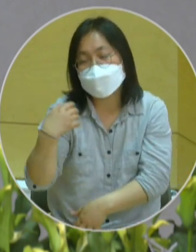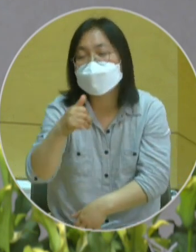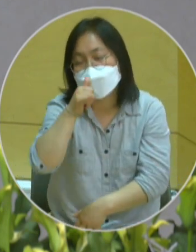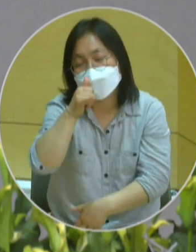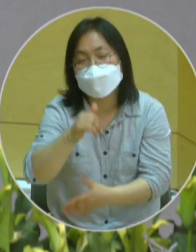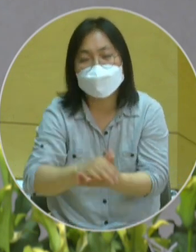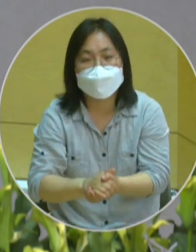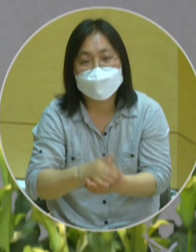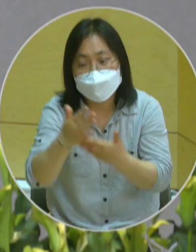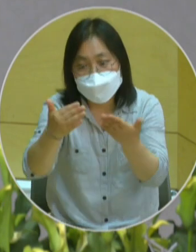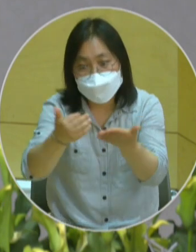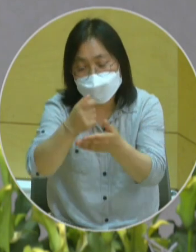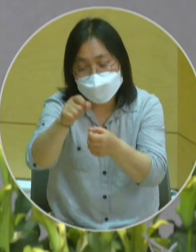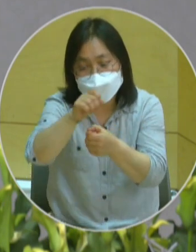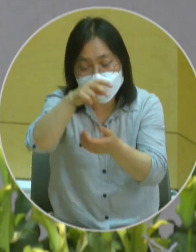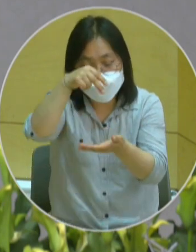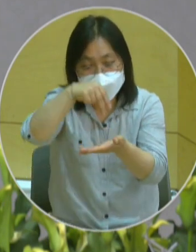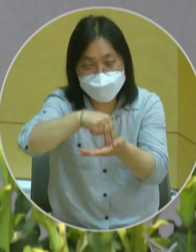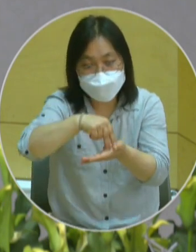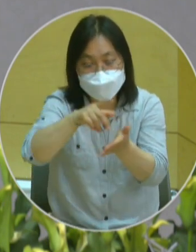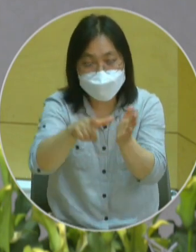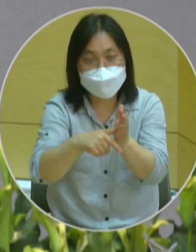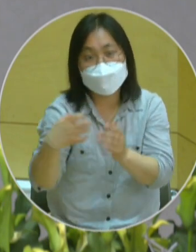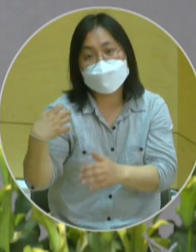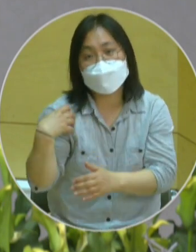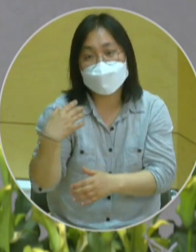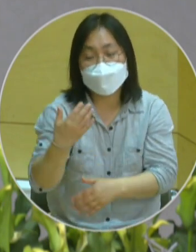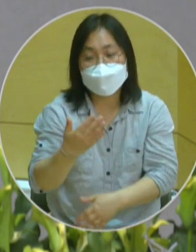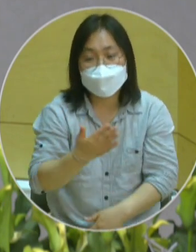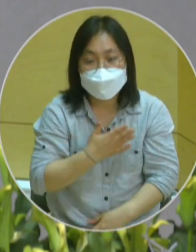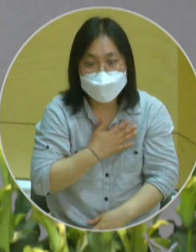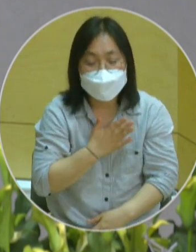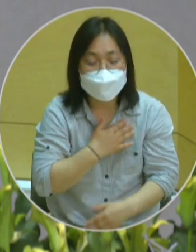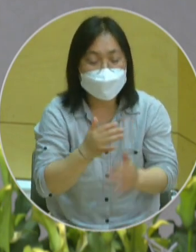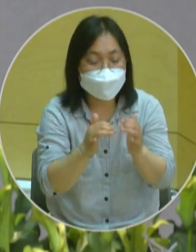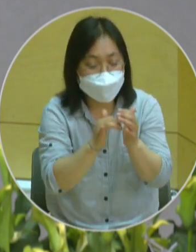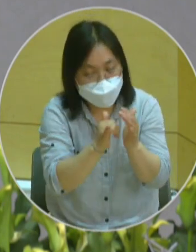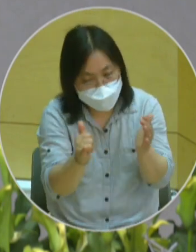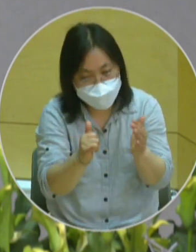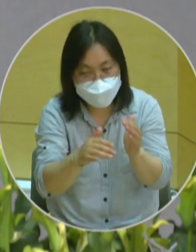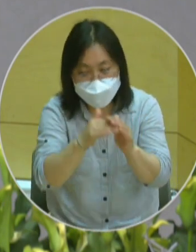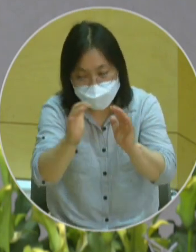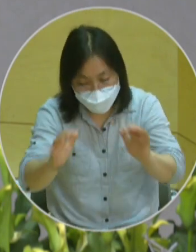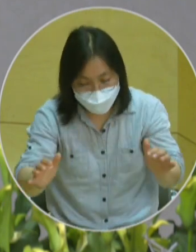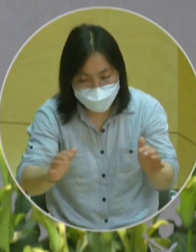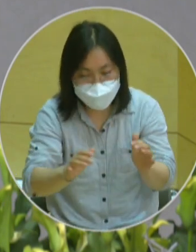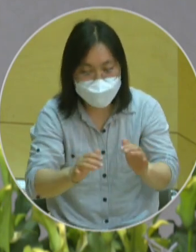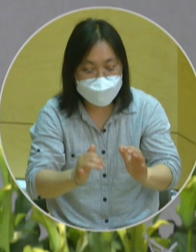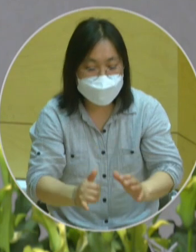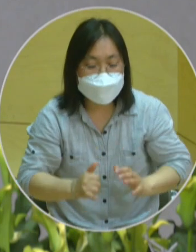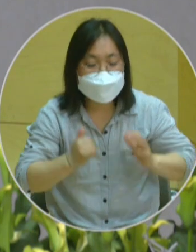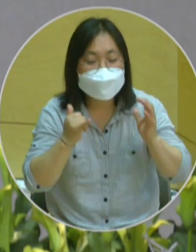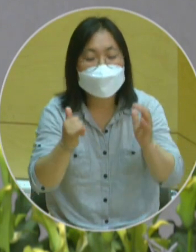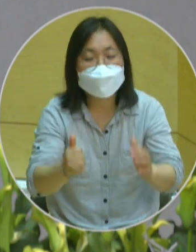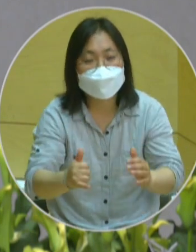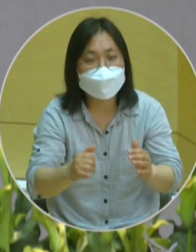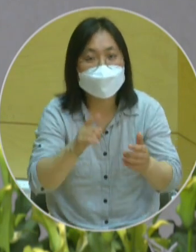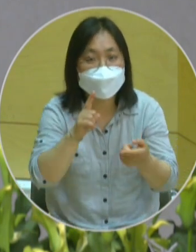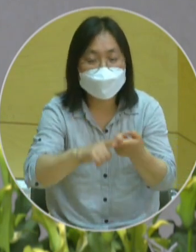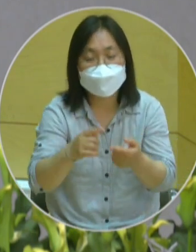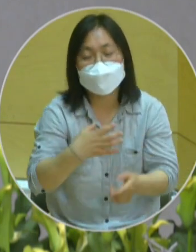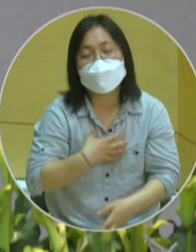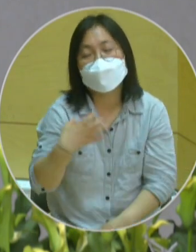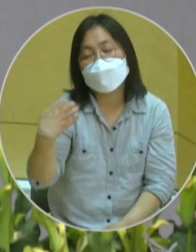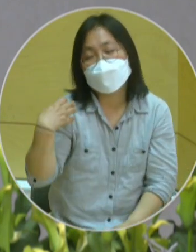아니, 하나님 앞에서 져야 될 책임이 아니라 적어도 나와 더불어 사는 가족들과 이웃들과 이 시대에 대해서 내가 갖고 있는 책임이